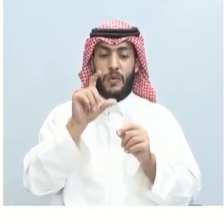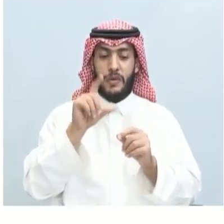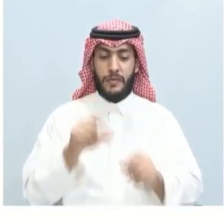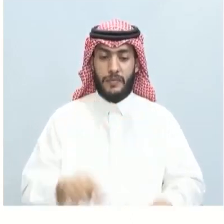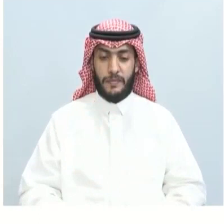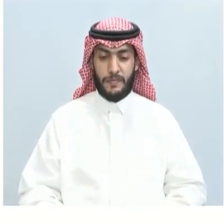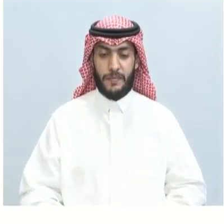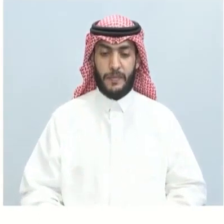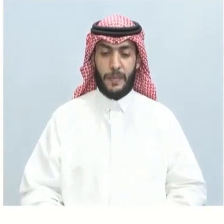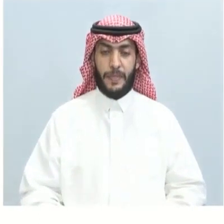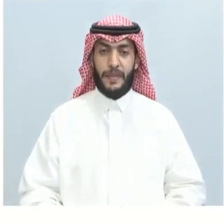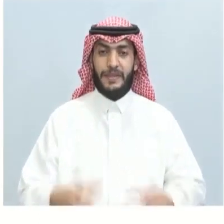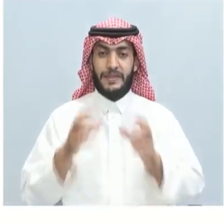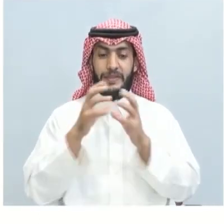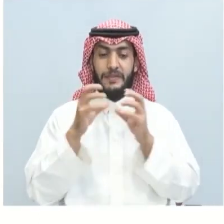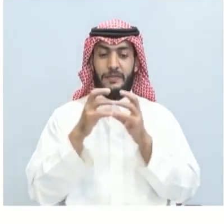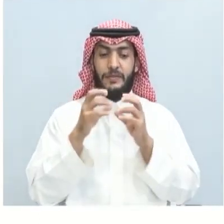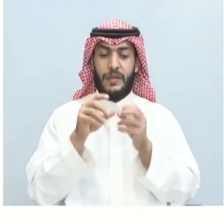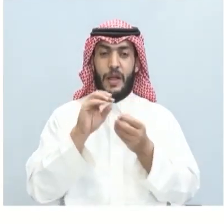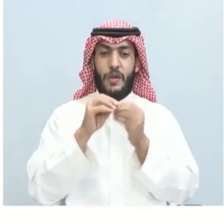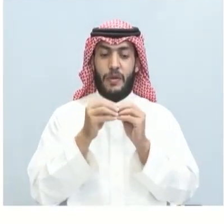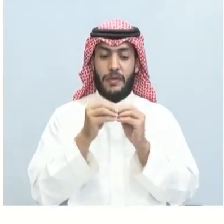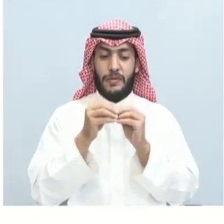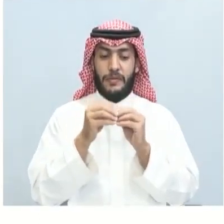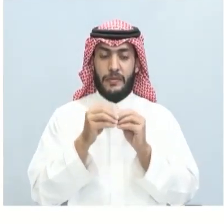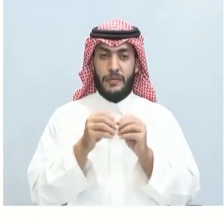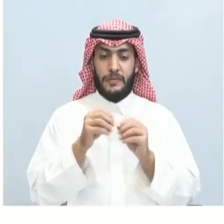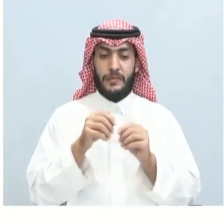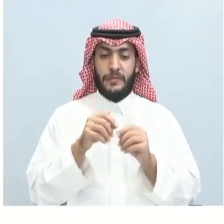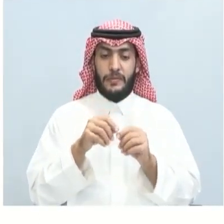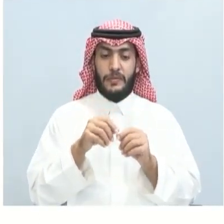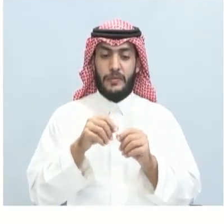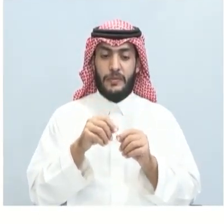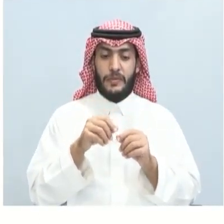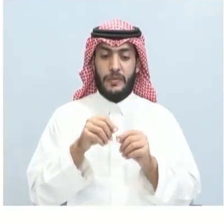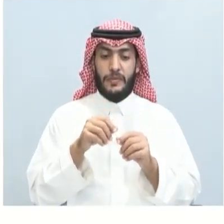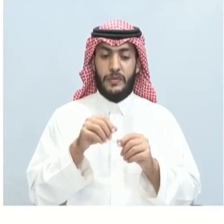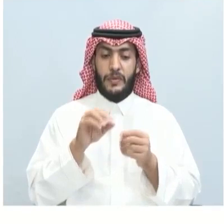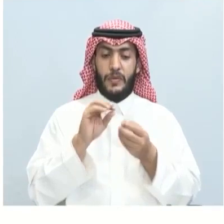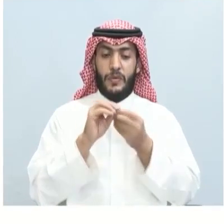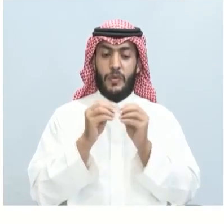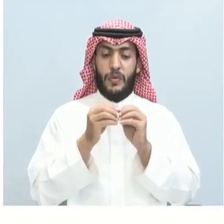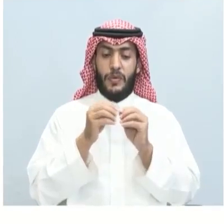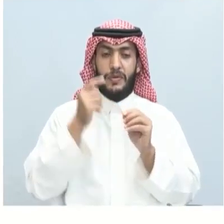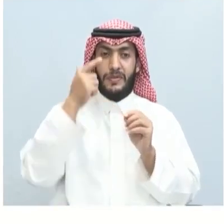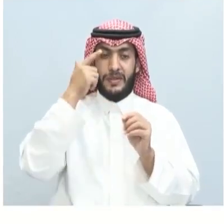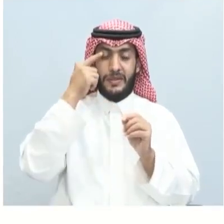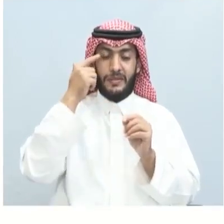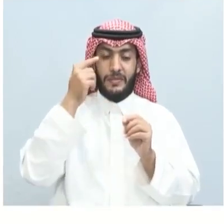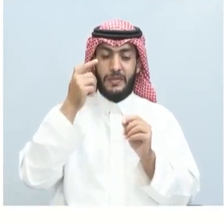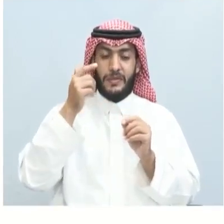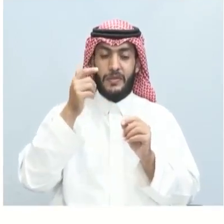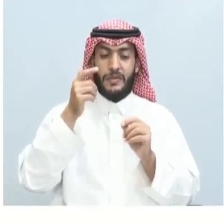المحلول التحليل طبعا هذه الالوان الارجواني للمتفاعلات لاحظ والازرق